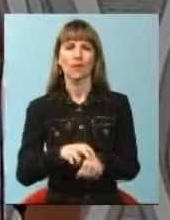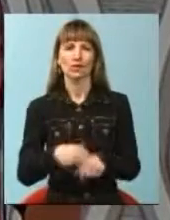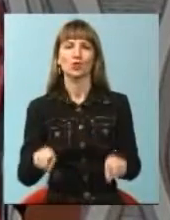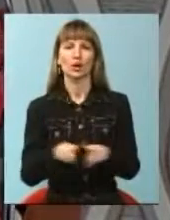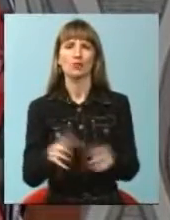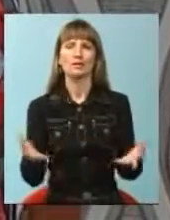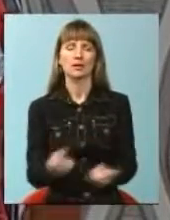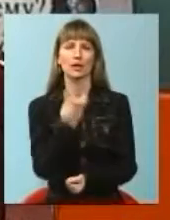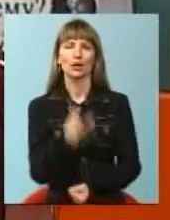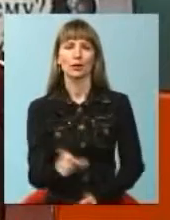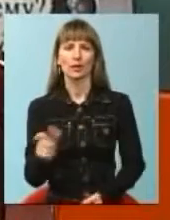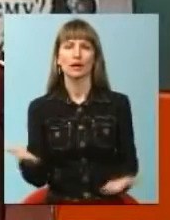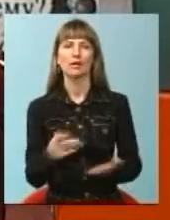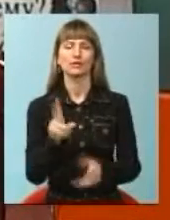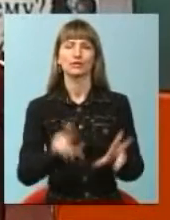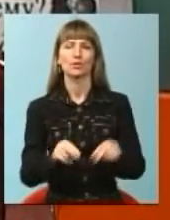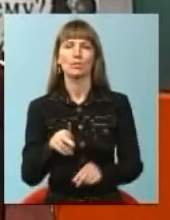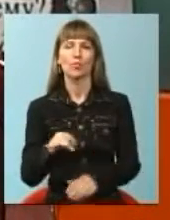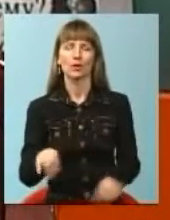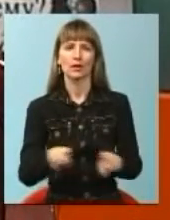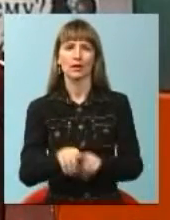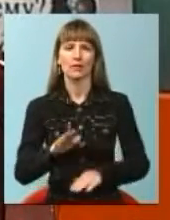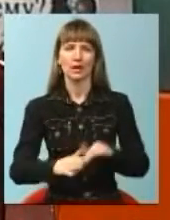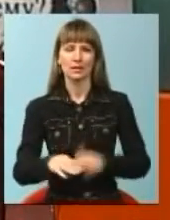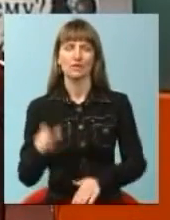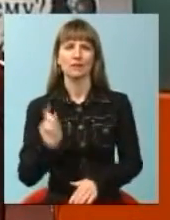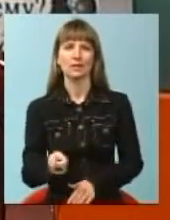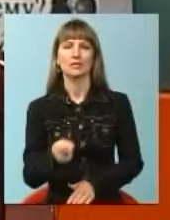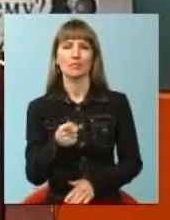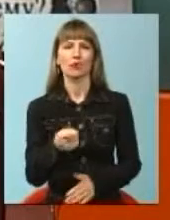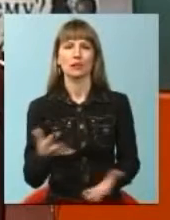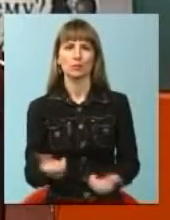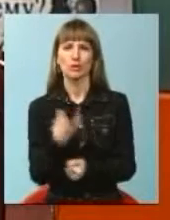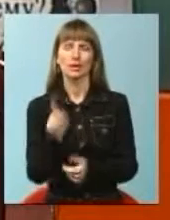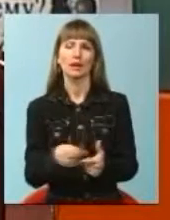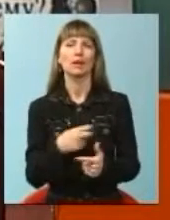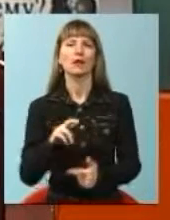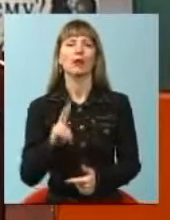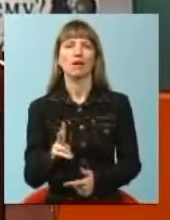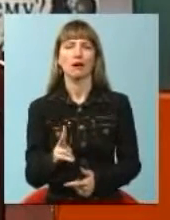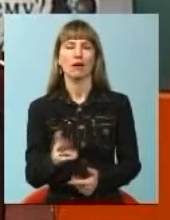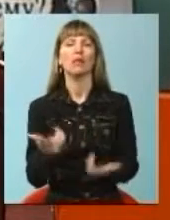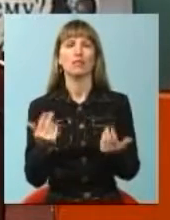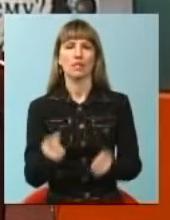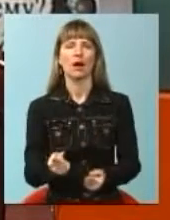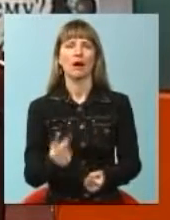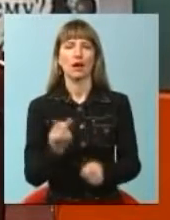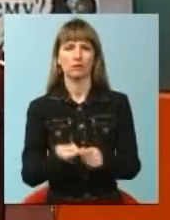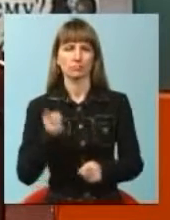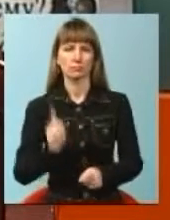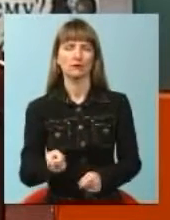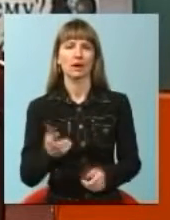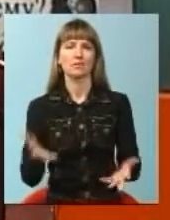також вони рятують людей. Як ти гадаєш про таких фахівців? Чи дійсно вони рятувальники, чи як? Звичайно, вони рятувальники, тому